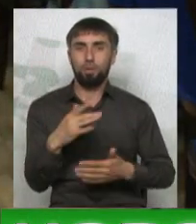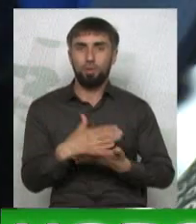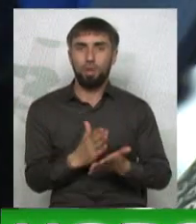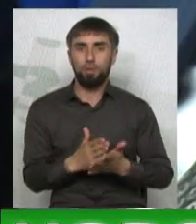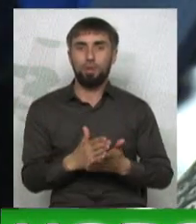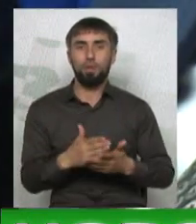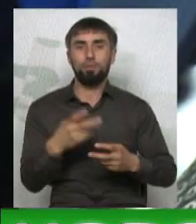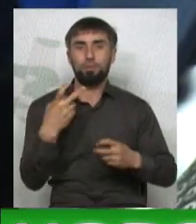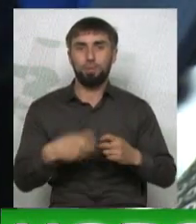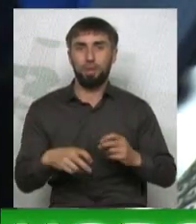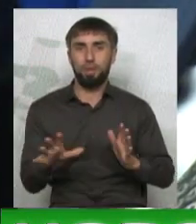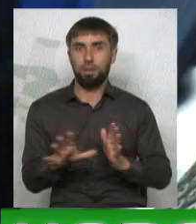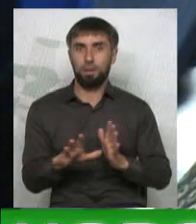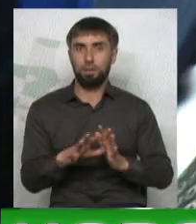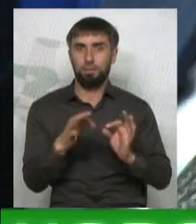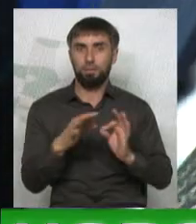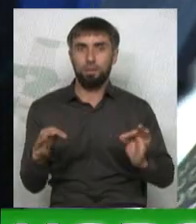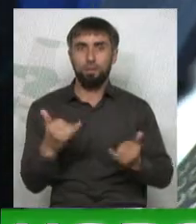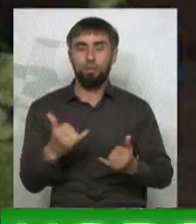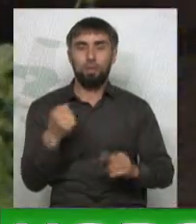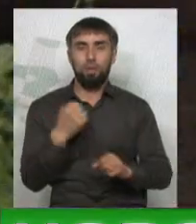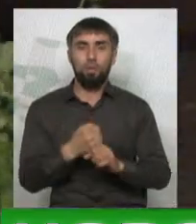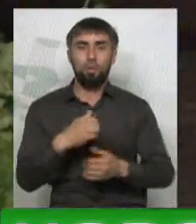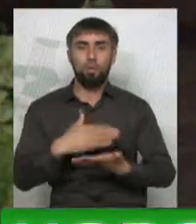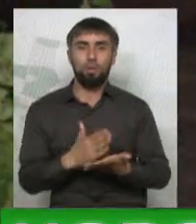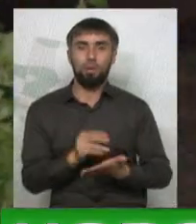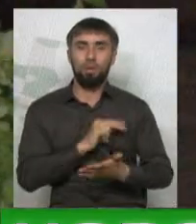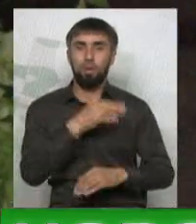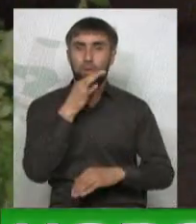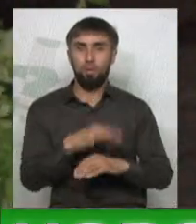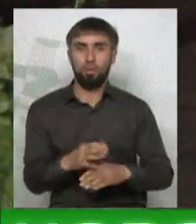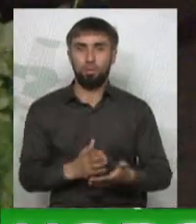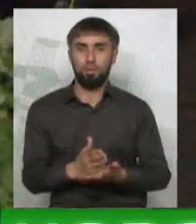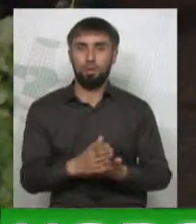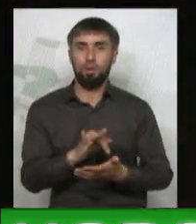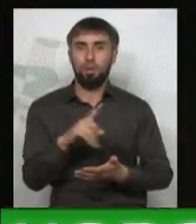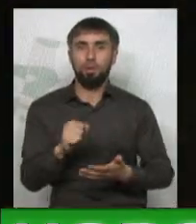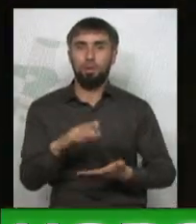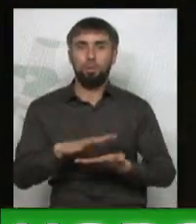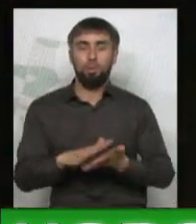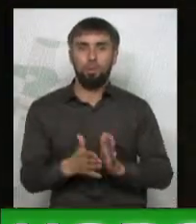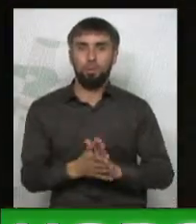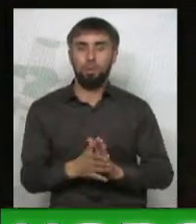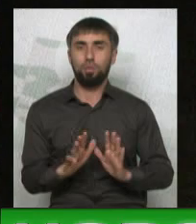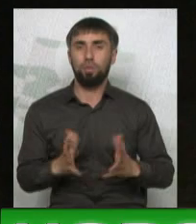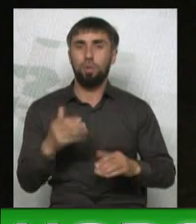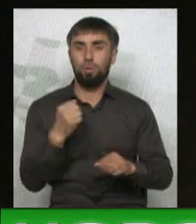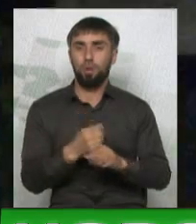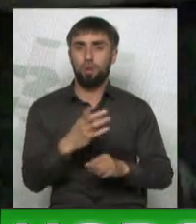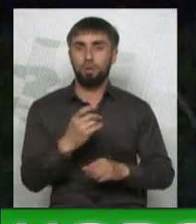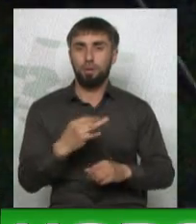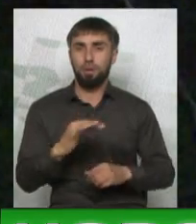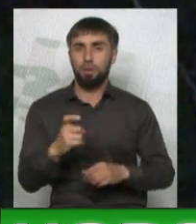частично повреждены линии электропередач. Сейчас на аварийных участках работают ответственные службы. Из-за сложившейся ситуации произошли аварии на